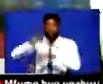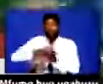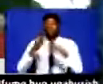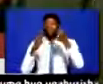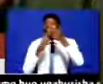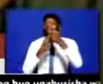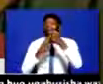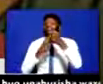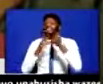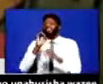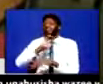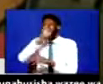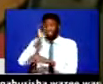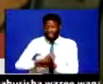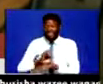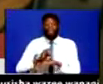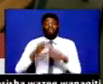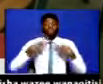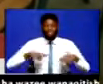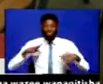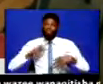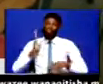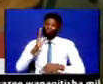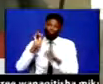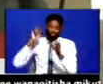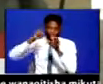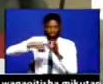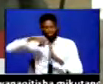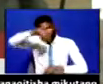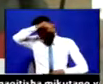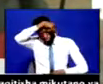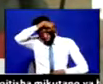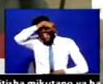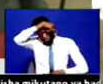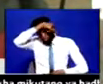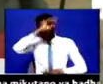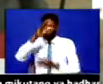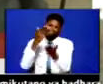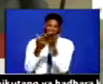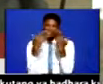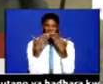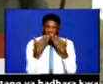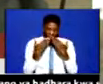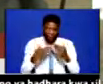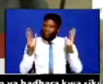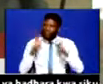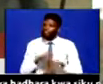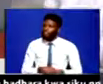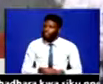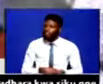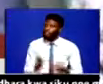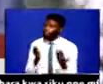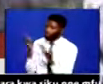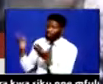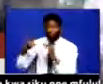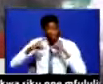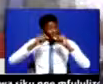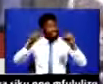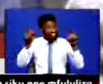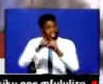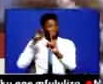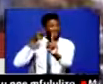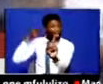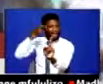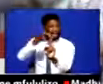watahiniwa waliofuzu kujiunga na masomo ya shahada wamewasilisha maombi yao. Aidha, taasisi hiyo inasema ilikuwa inalenga